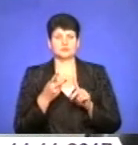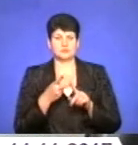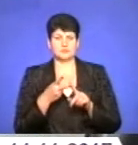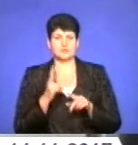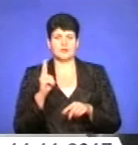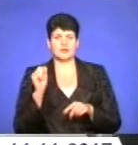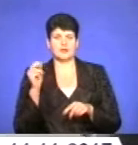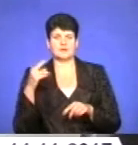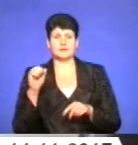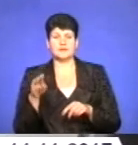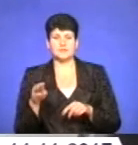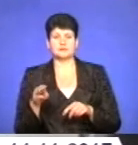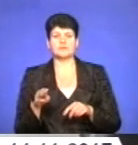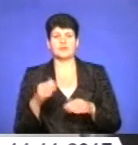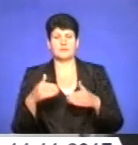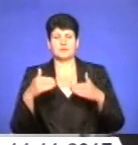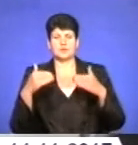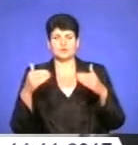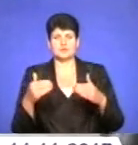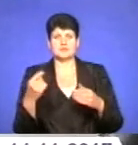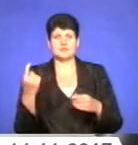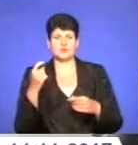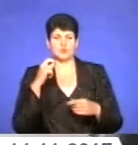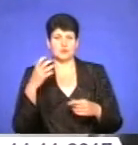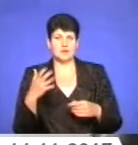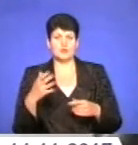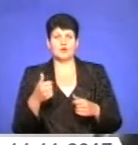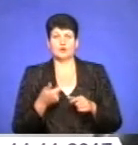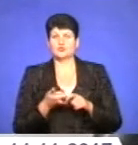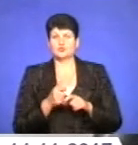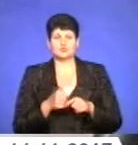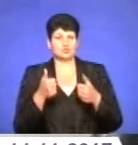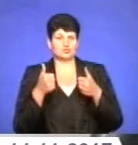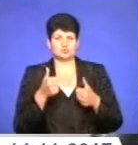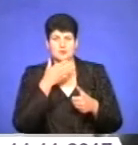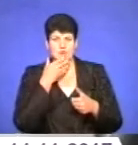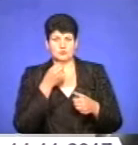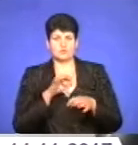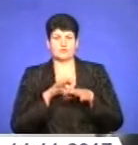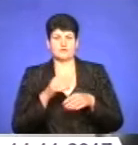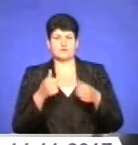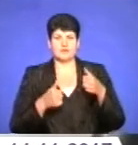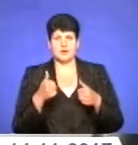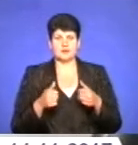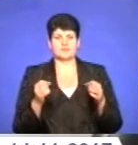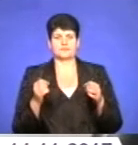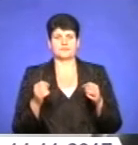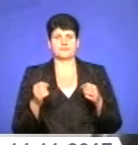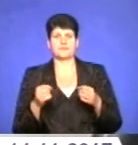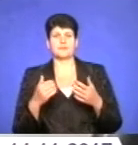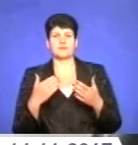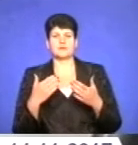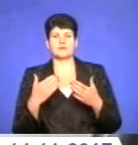І він перейшов на молоді, це перша його країна. Дуже гарно провів змагання, дуже зібрано, підійшов до них. Так само